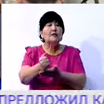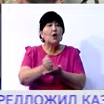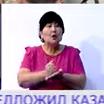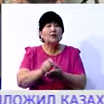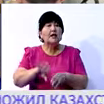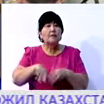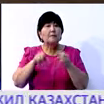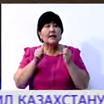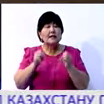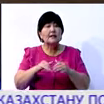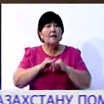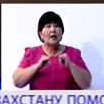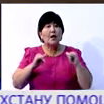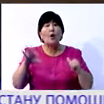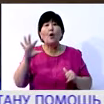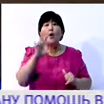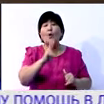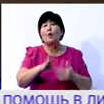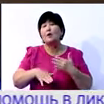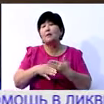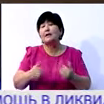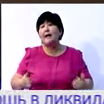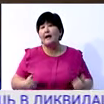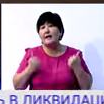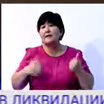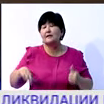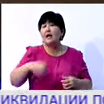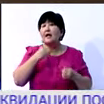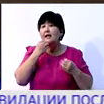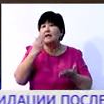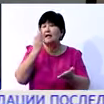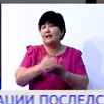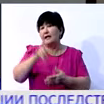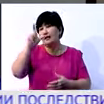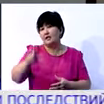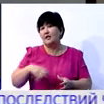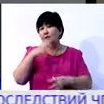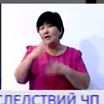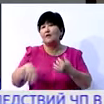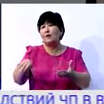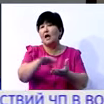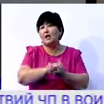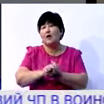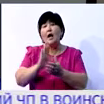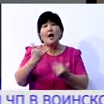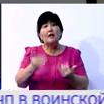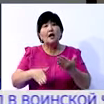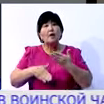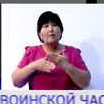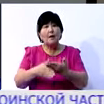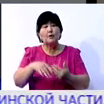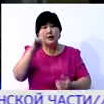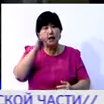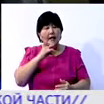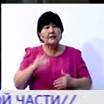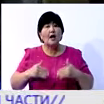и безопасного развития ООН поддерживает стремление стран стать хорошими гражданами мирового сообщества. Она поможет помочь